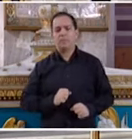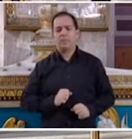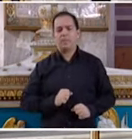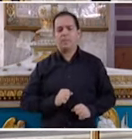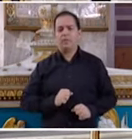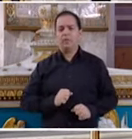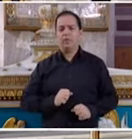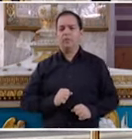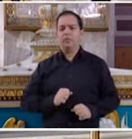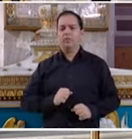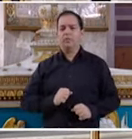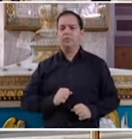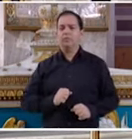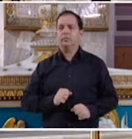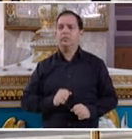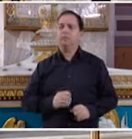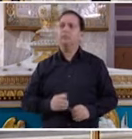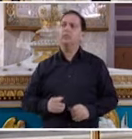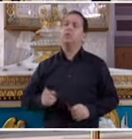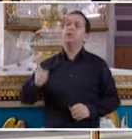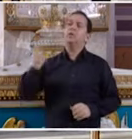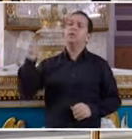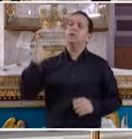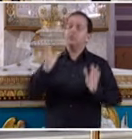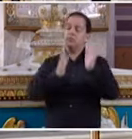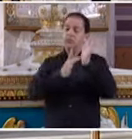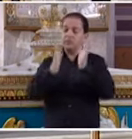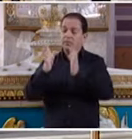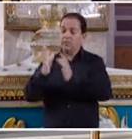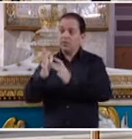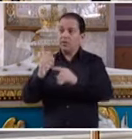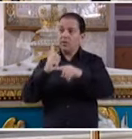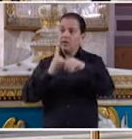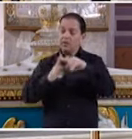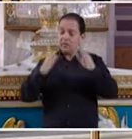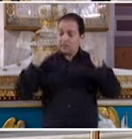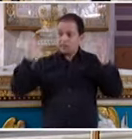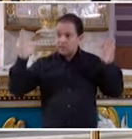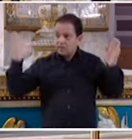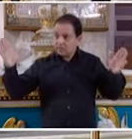Κατένισα στο σταυρό